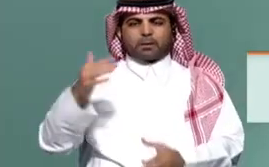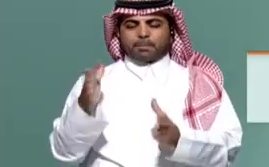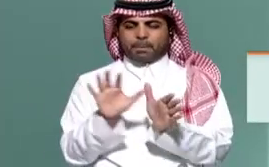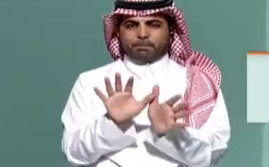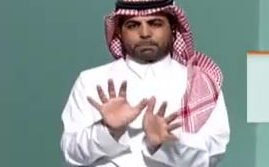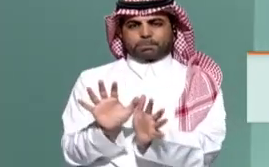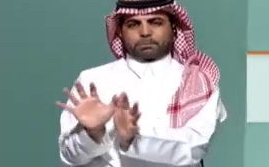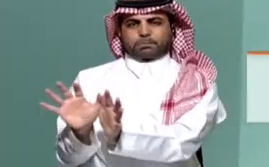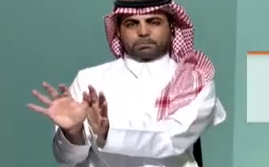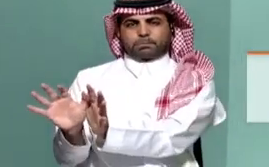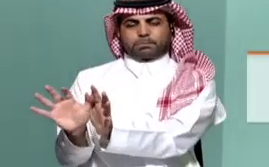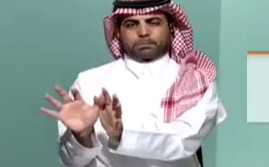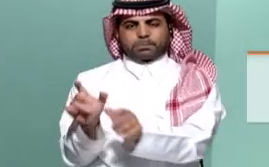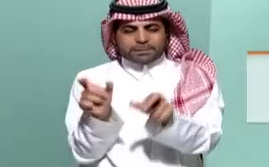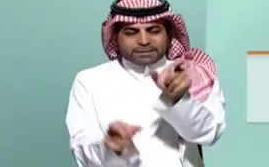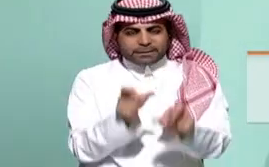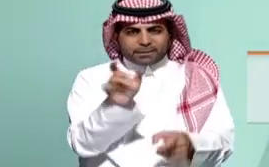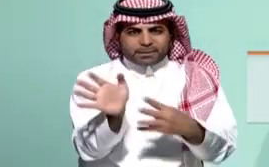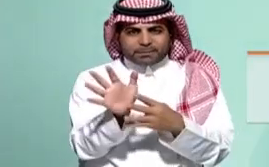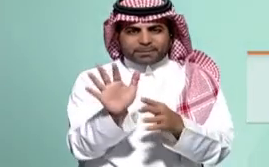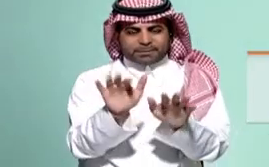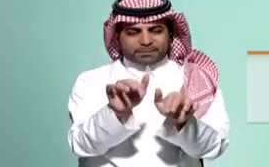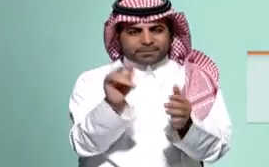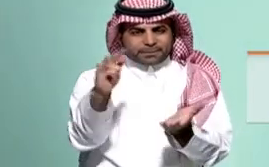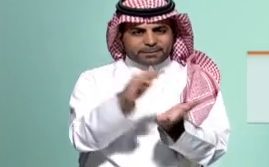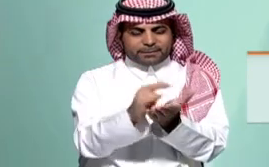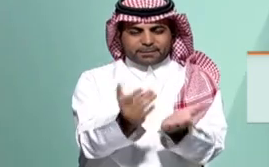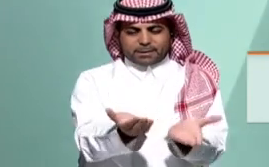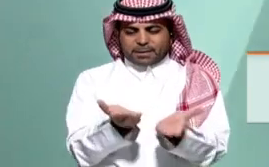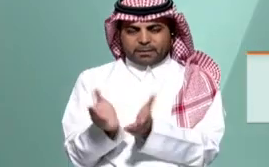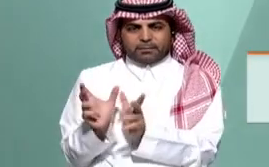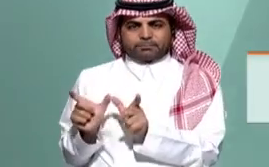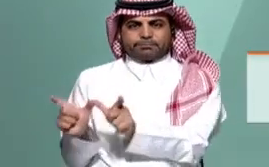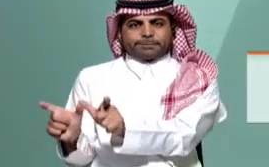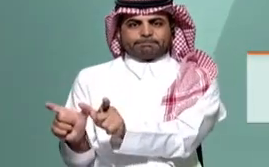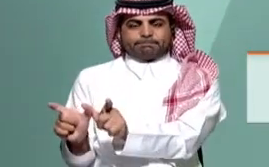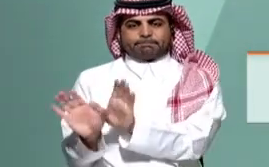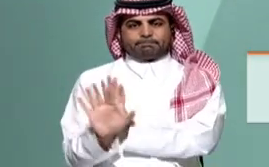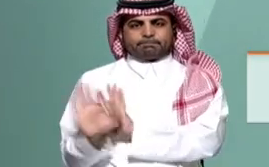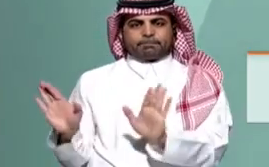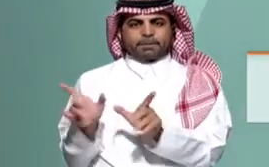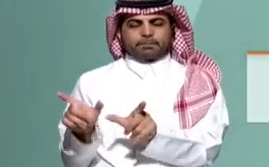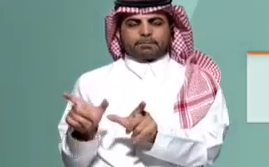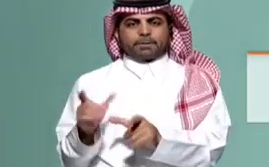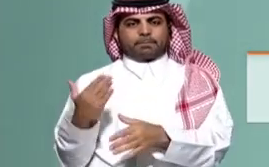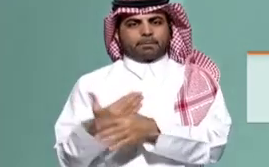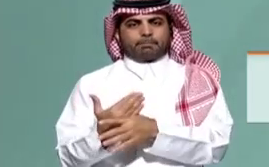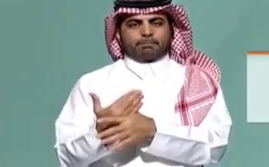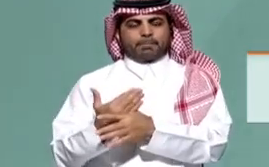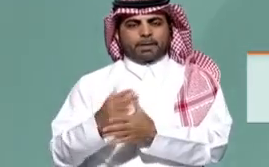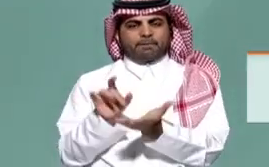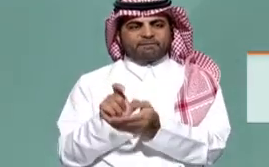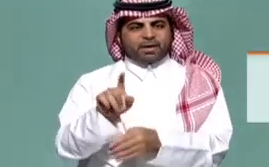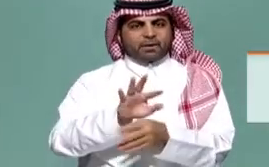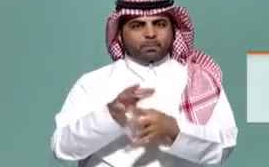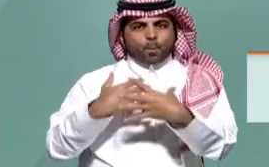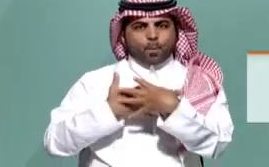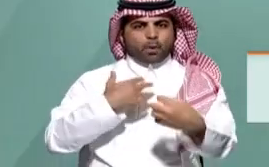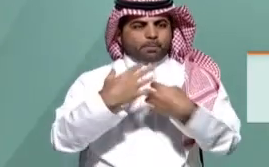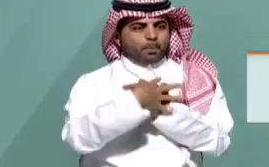عزلها مباشرة من المطار إلى الضيافة في العزل الصحي الذي أثبت فعاليته في التصدي لنقل